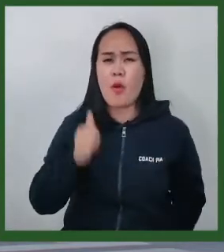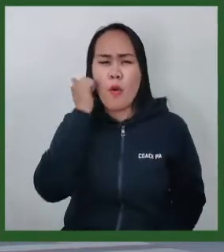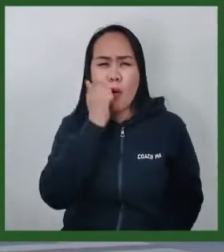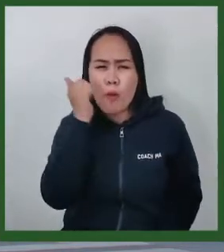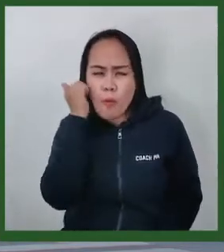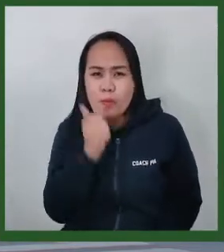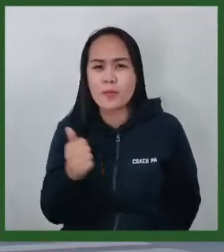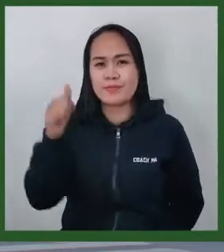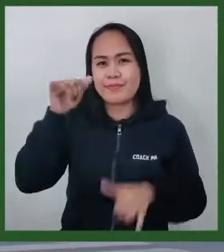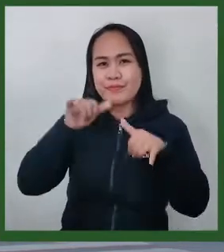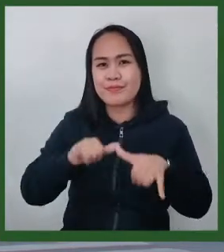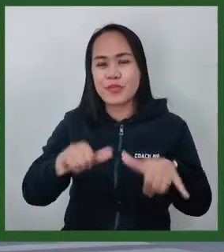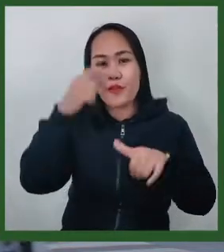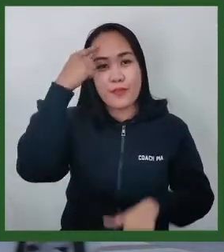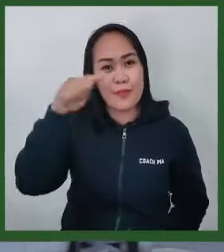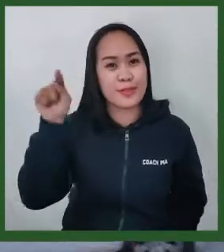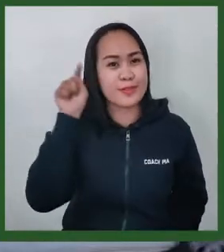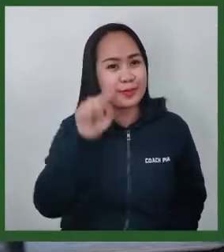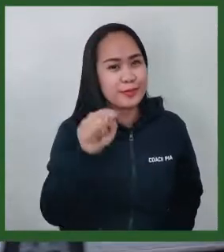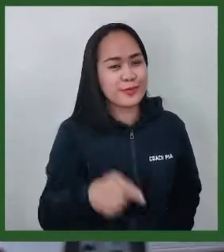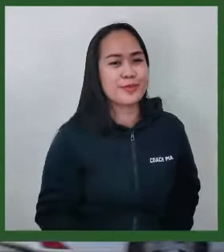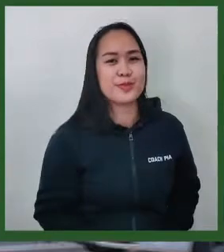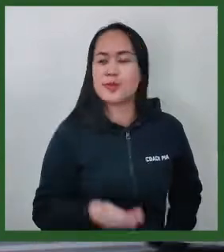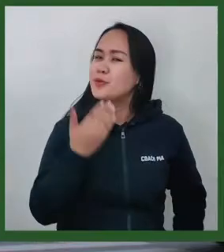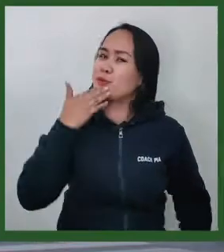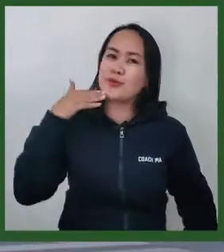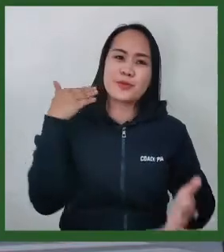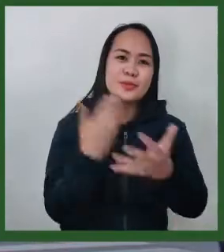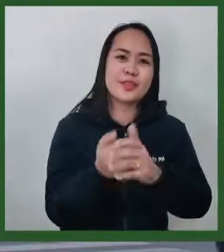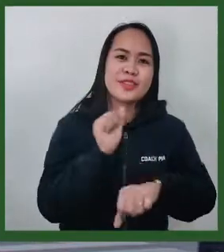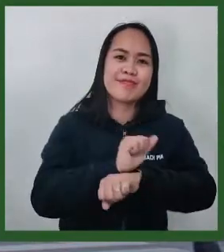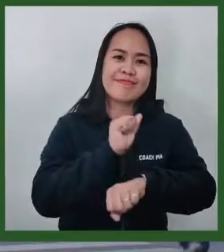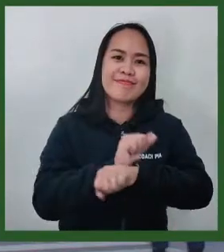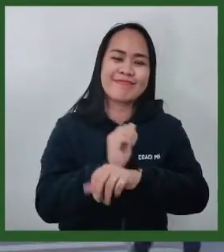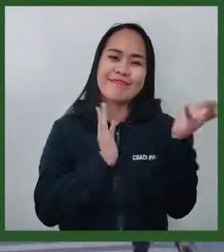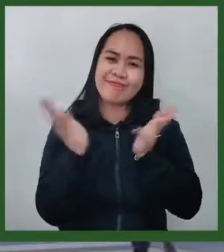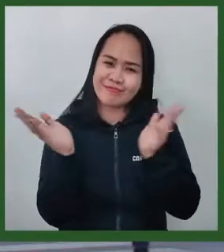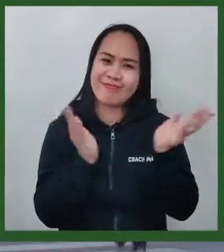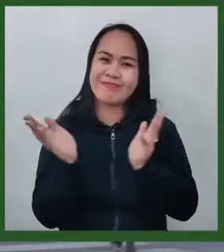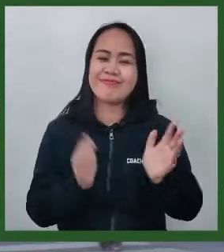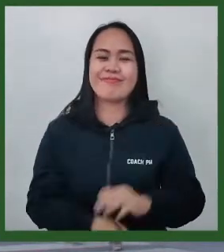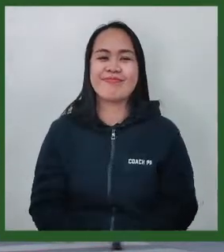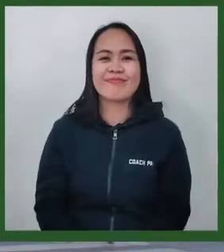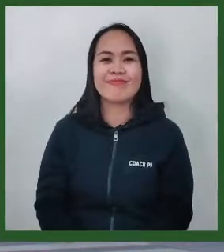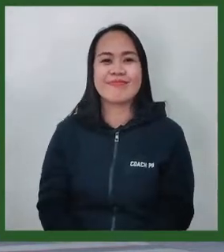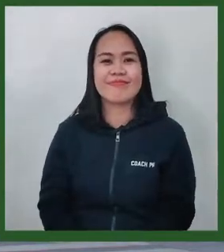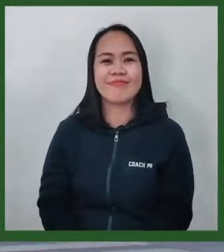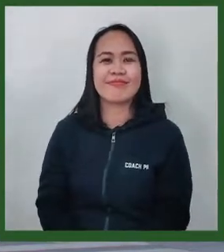mga endeavors para mas maging epesyente pa tayo sa ating pagseserbisyo sa publiko.